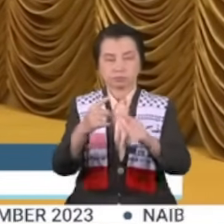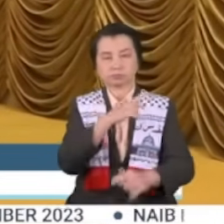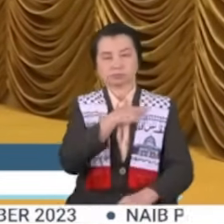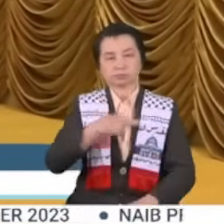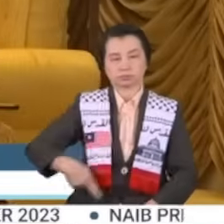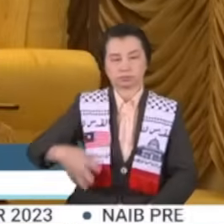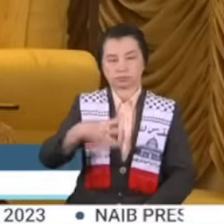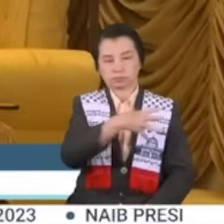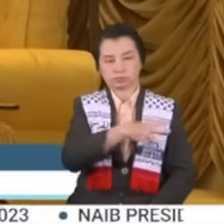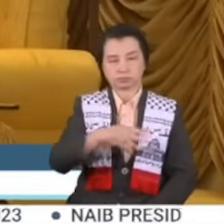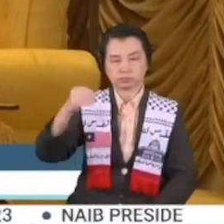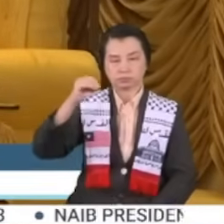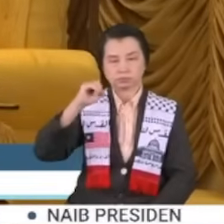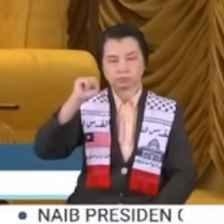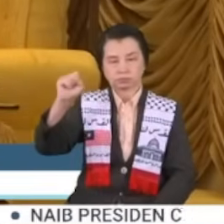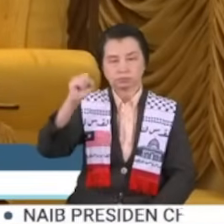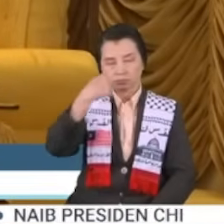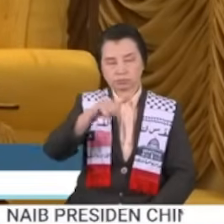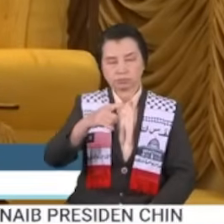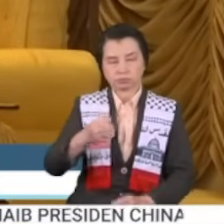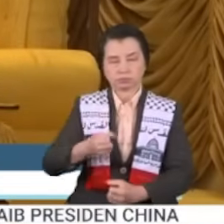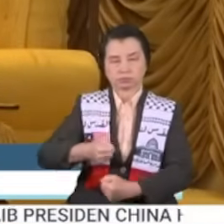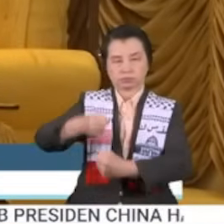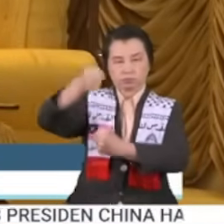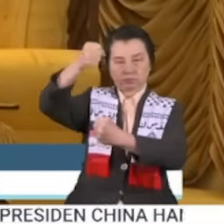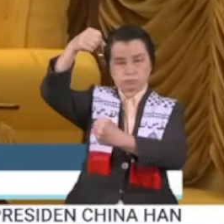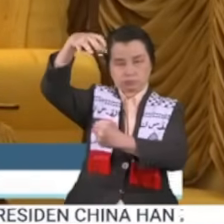raja dan daulatnya sebagai